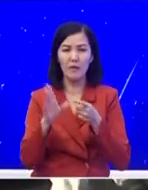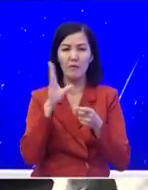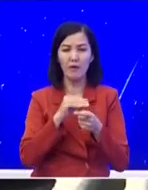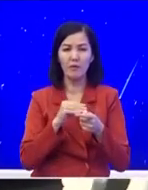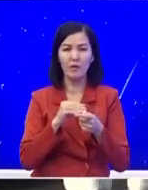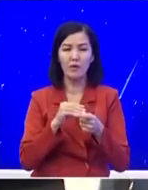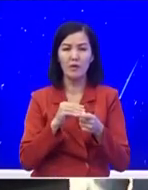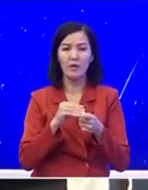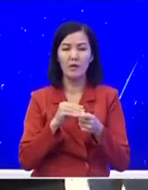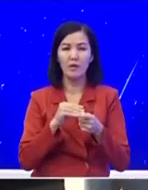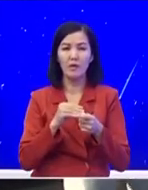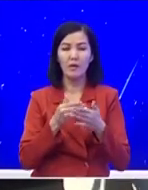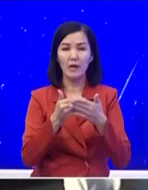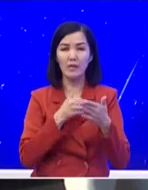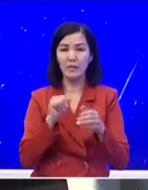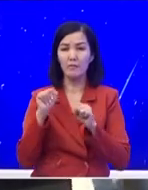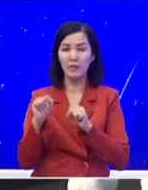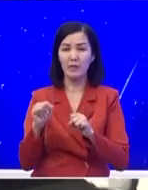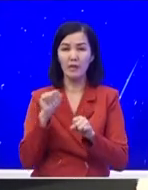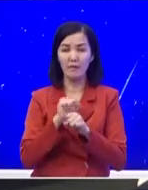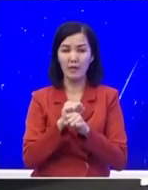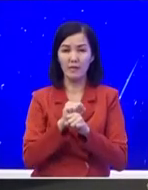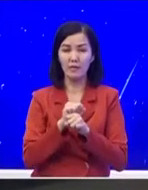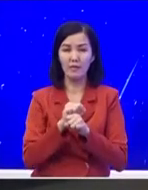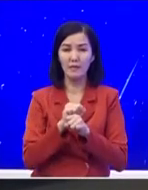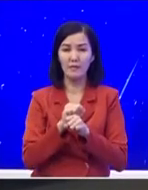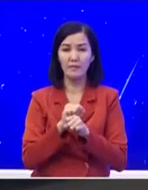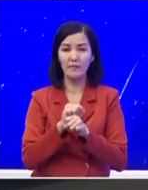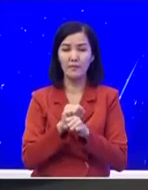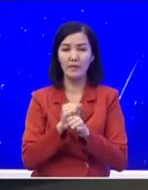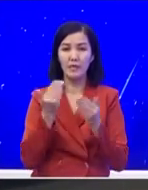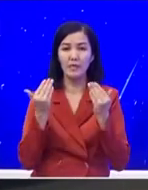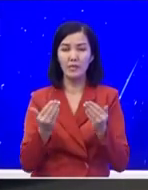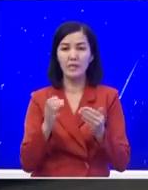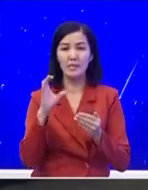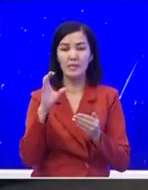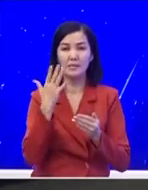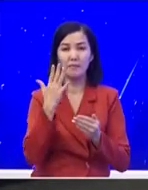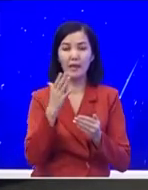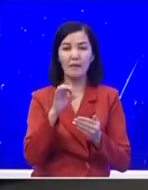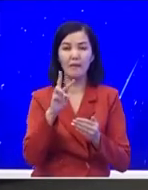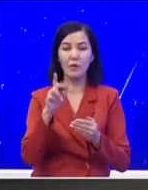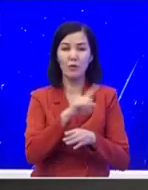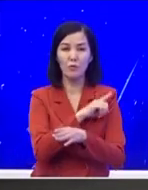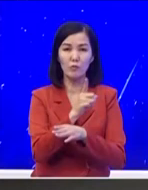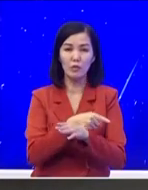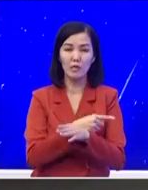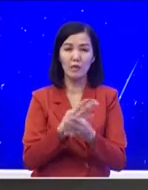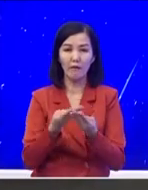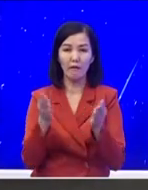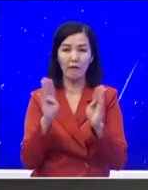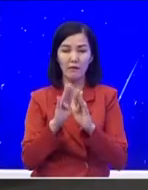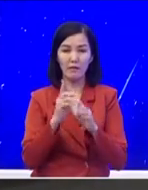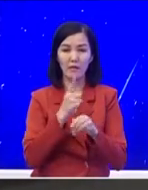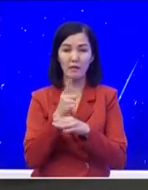поэтому хотим предотвратить и заодно узнать сейчас, тем более с 5 июля усиленный карантинный режим,